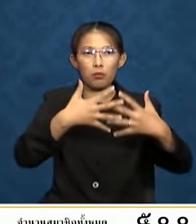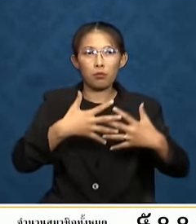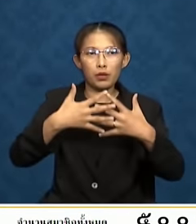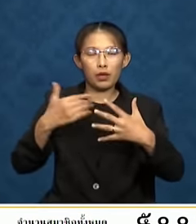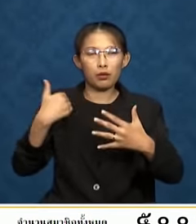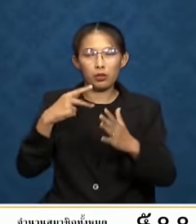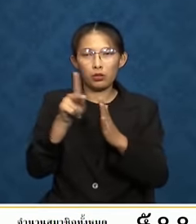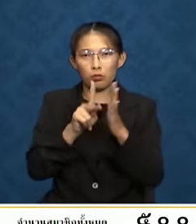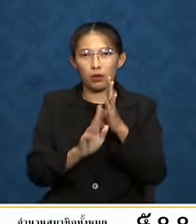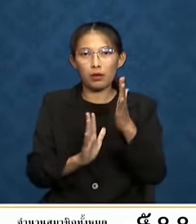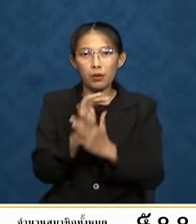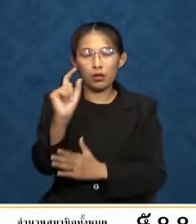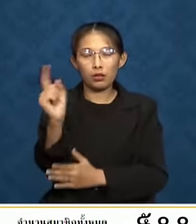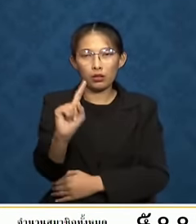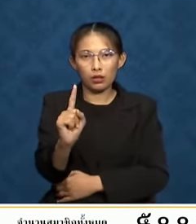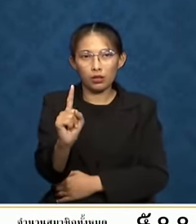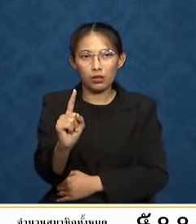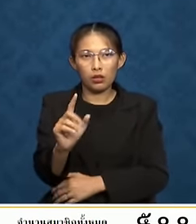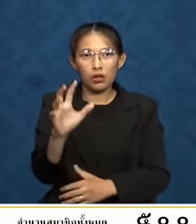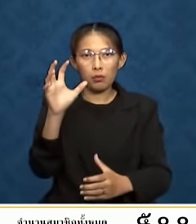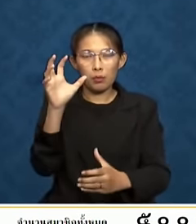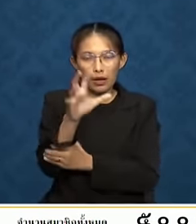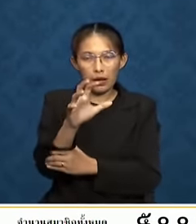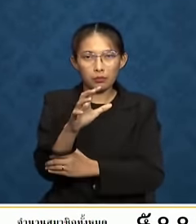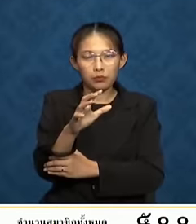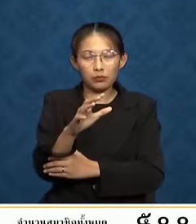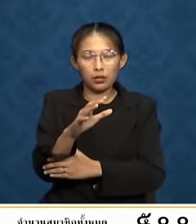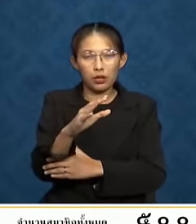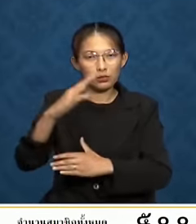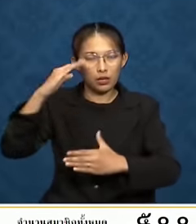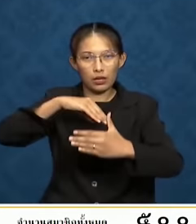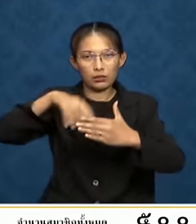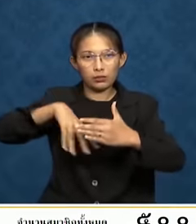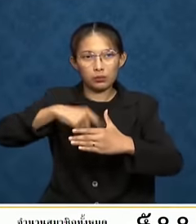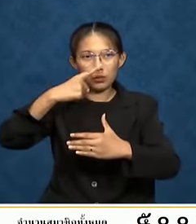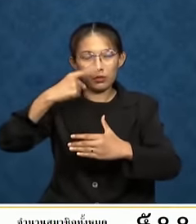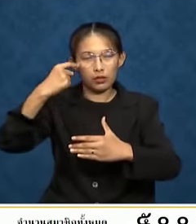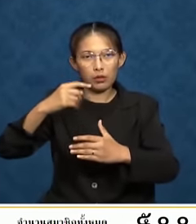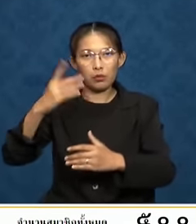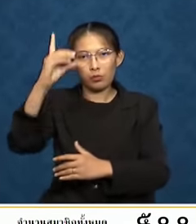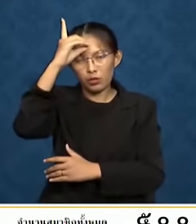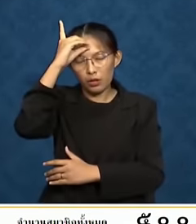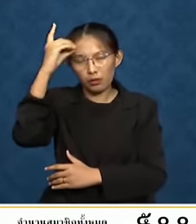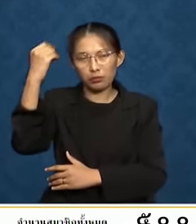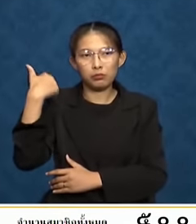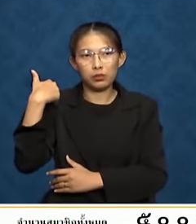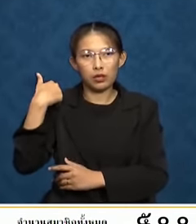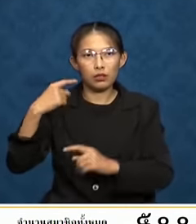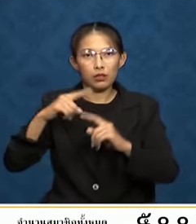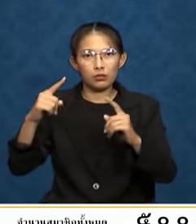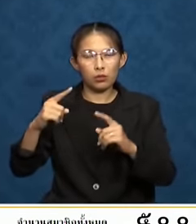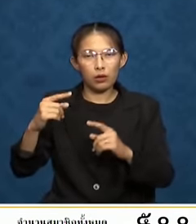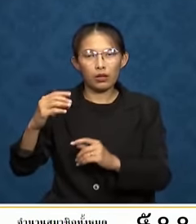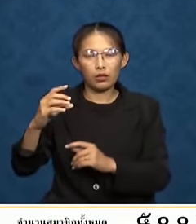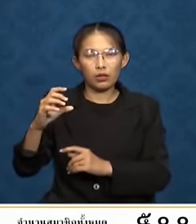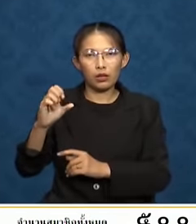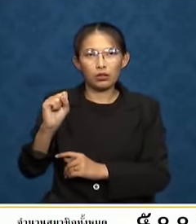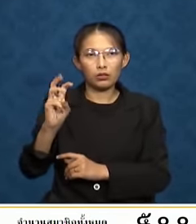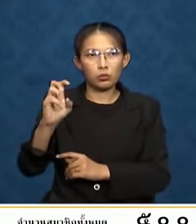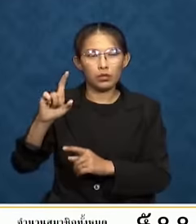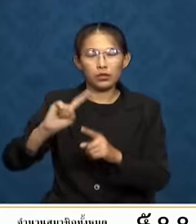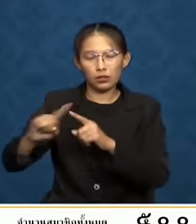กฎหมายบังคับเกณฑ์ทหารไล่เลี่ยกันเยอรมันเอาด้วยแต่สวีเดนเอาก่อนนานแล้วแถวรัสเซีย